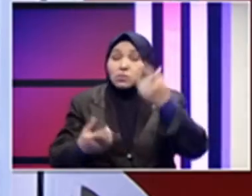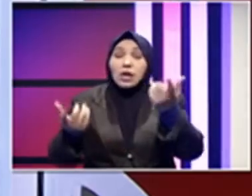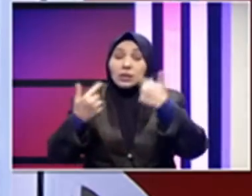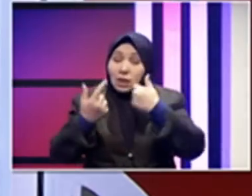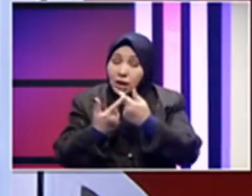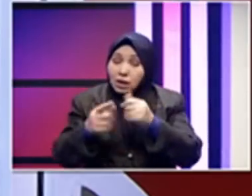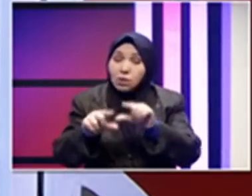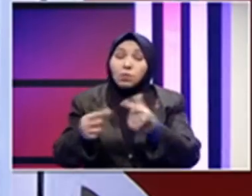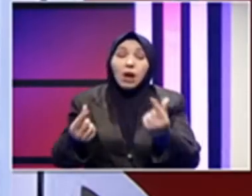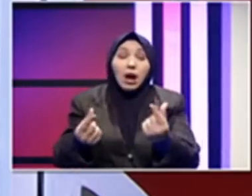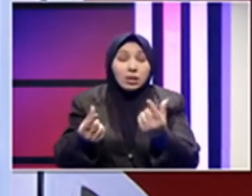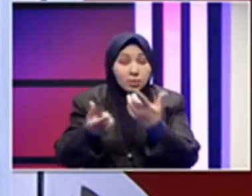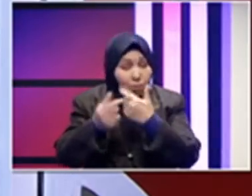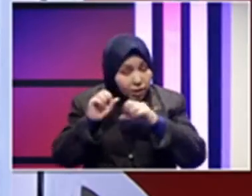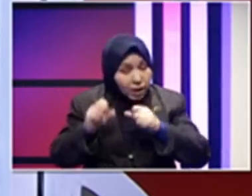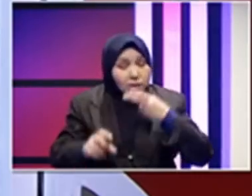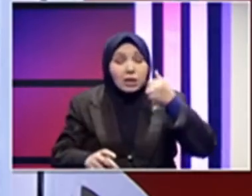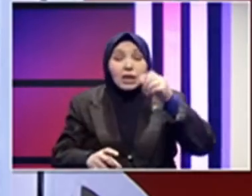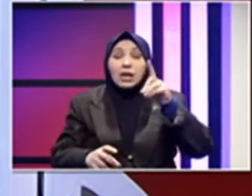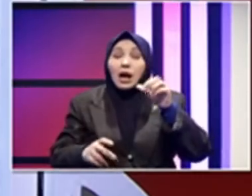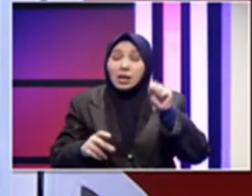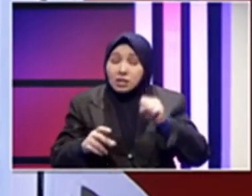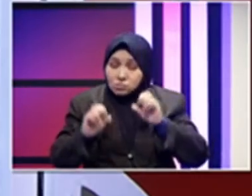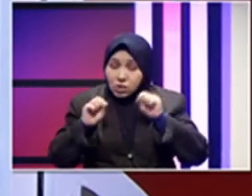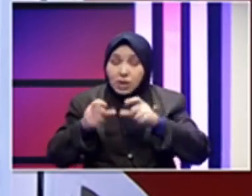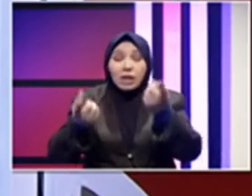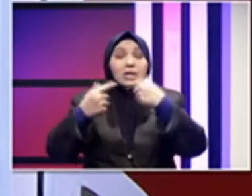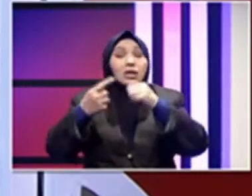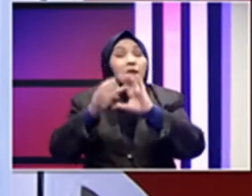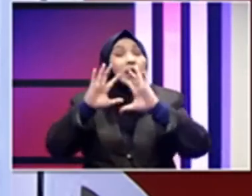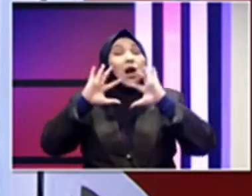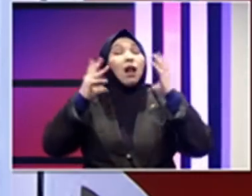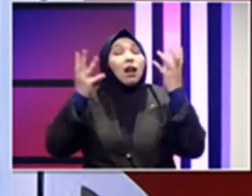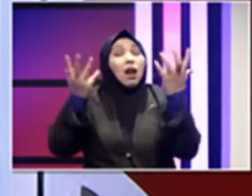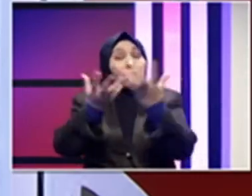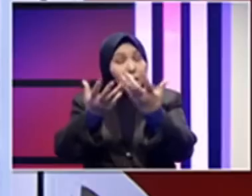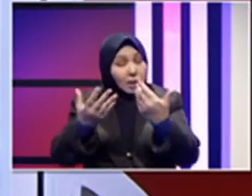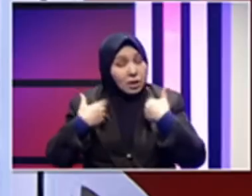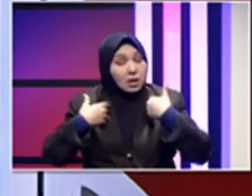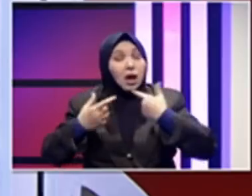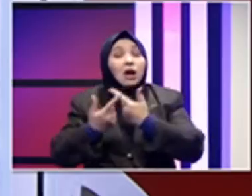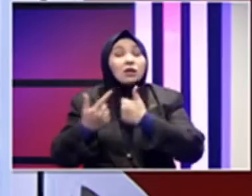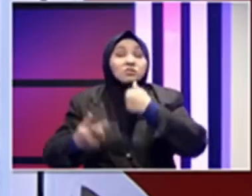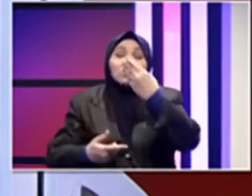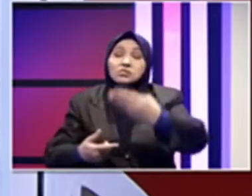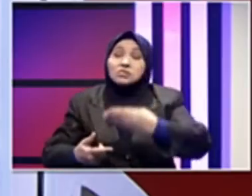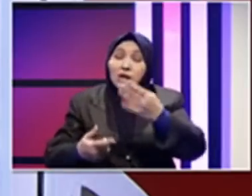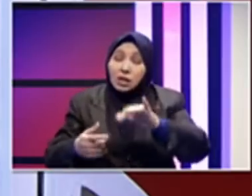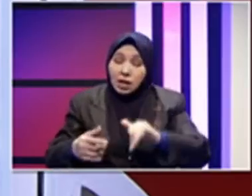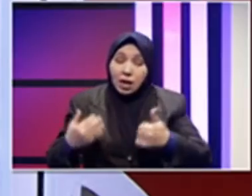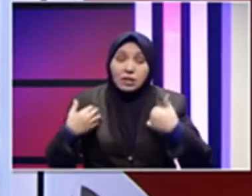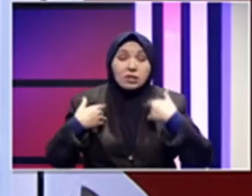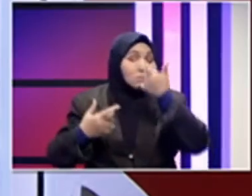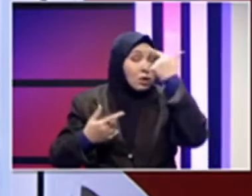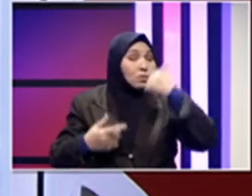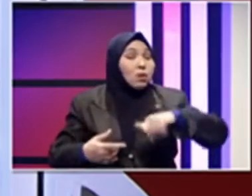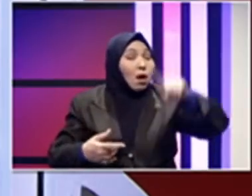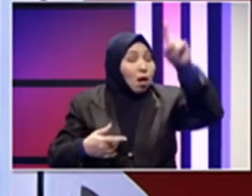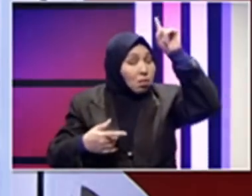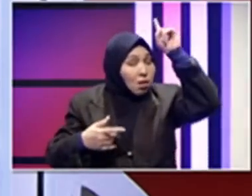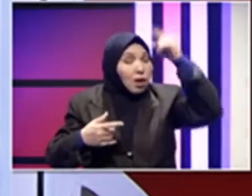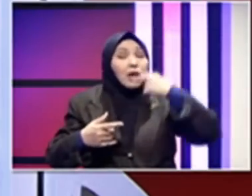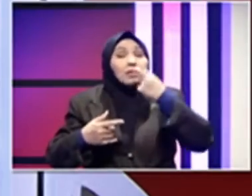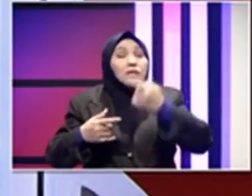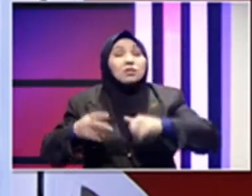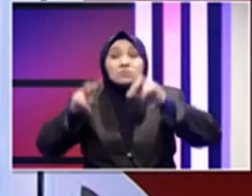Quran, dia boleh datang daripada hadis, boleh datang daripada alam yang ada, boleh datang daripada sejarah yang ada. Itu sebabnya Allah kata, sila perhatikan